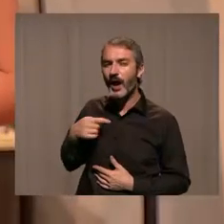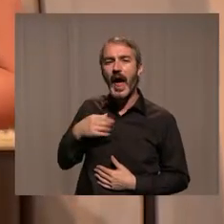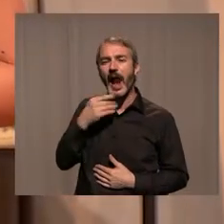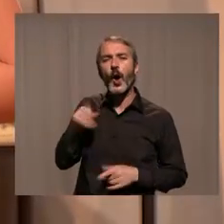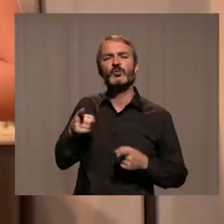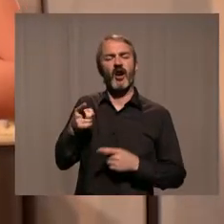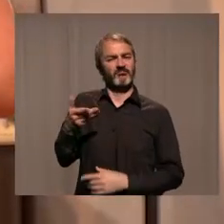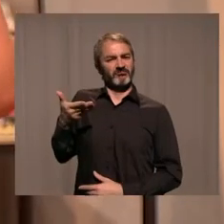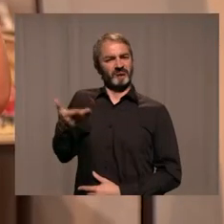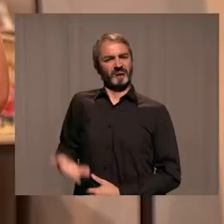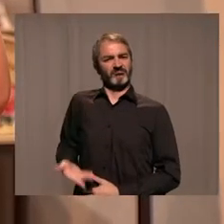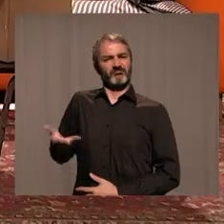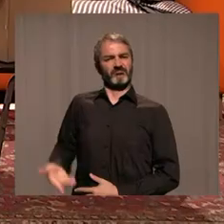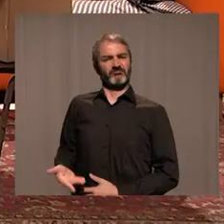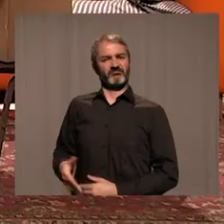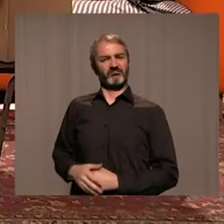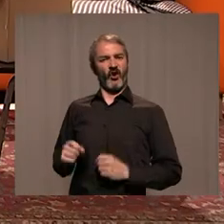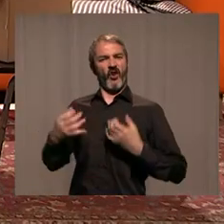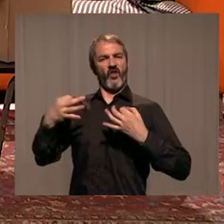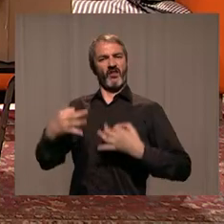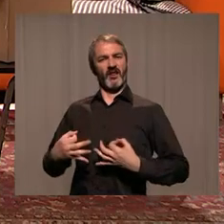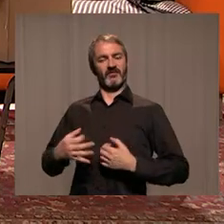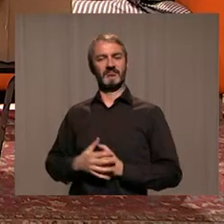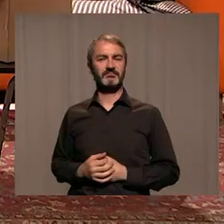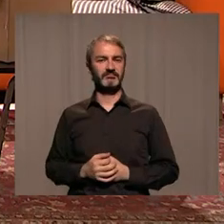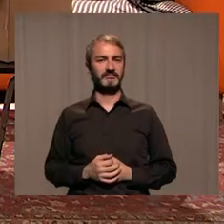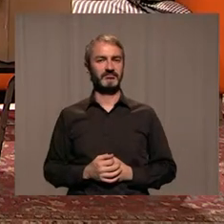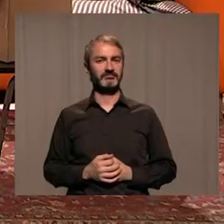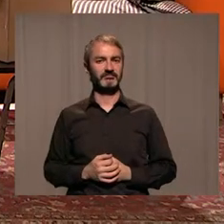música solemne? We could be heroes.